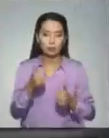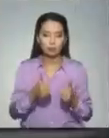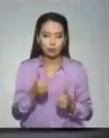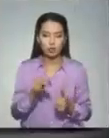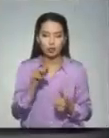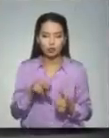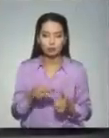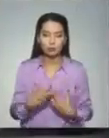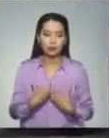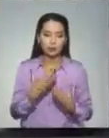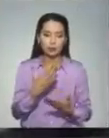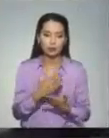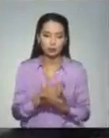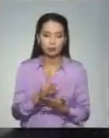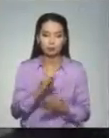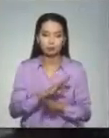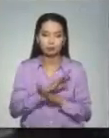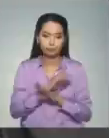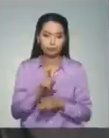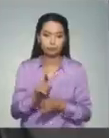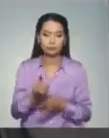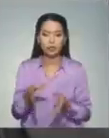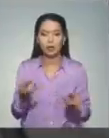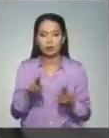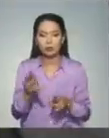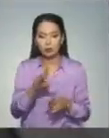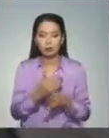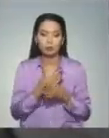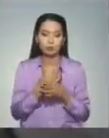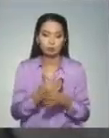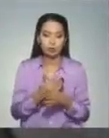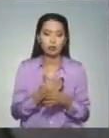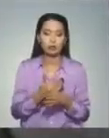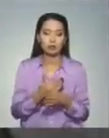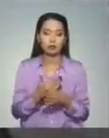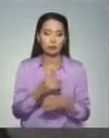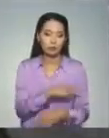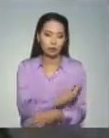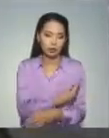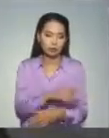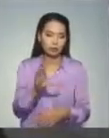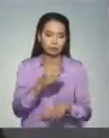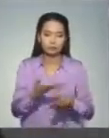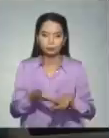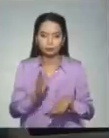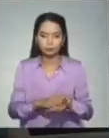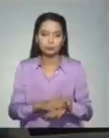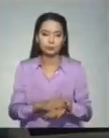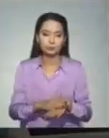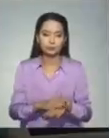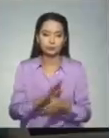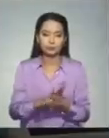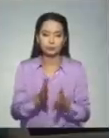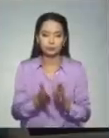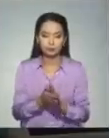трассы. На месте погиб ребенок. Остальным понадобилась помощь врачей. Двое юных спортсменов и их тренер в крайне тяжелом состоянии. Дети